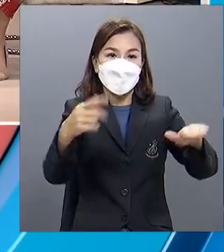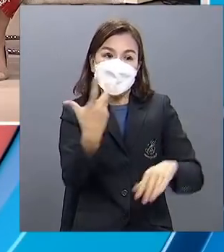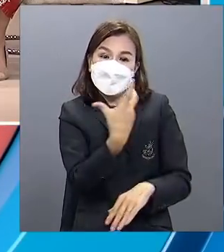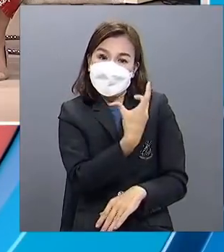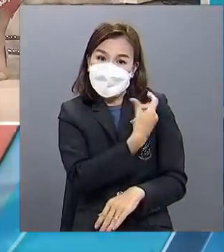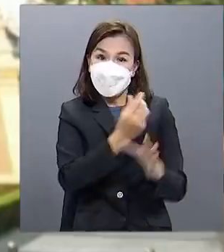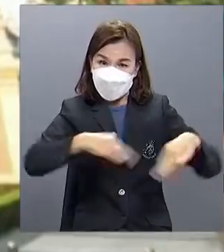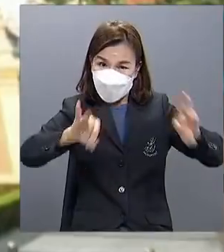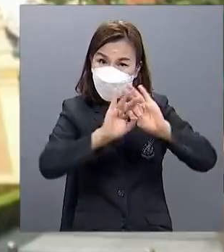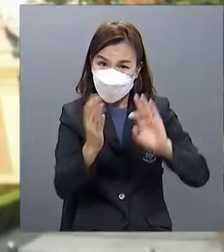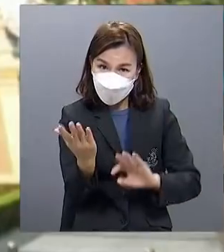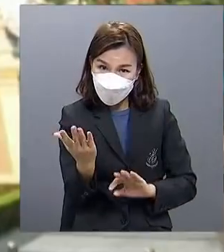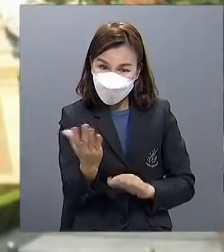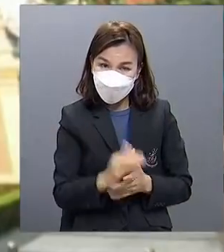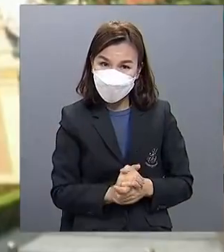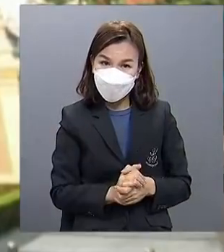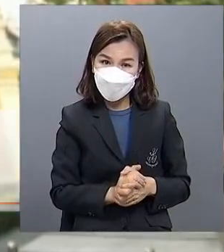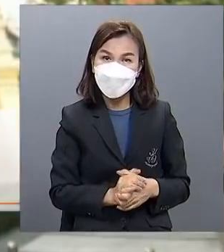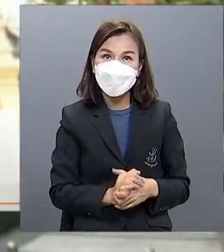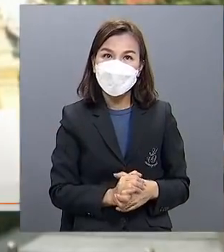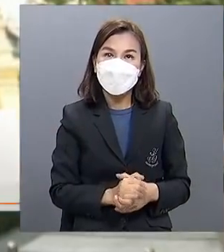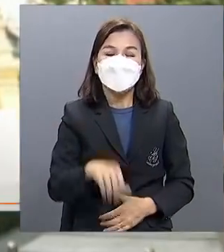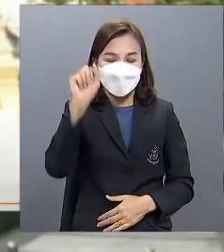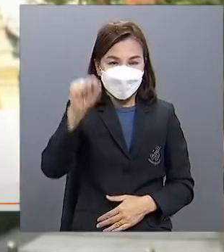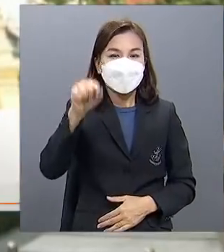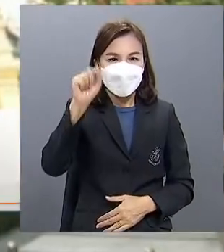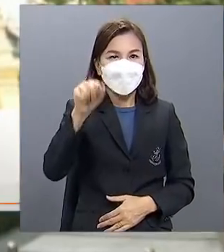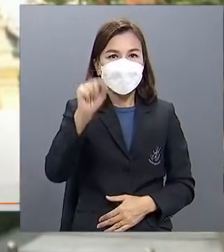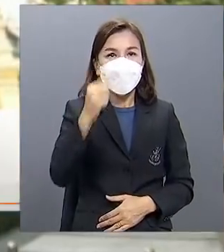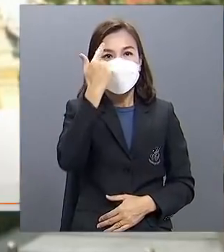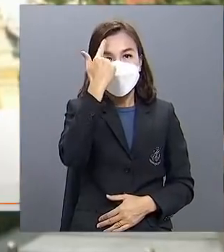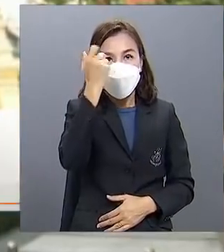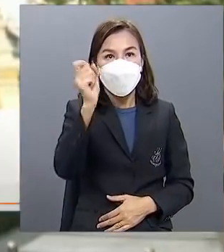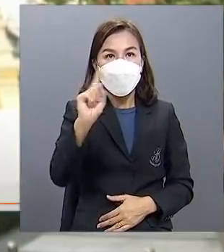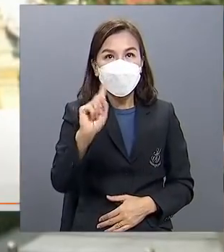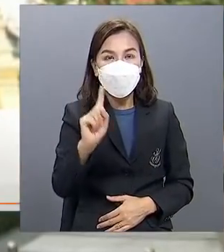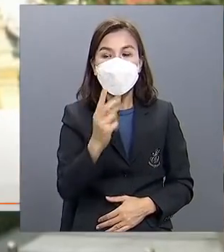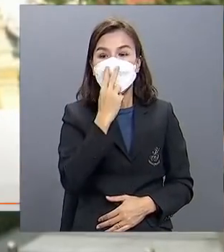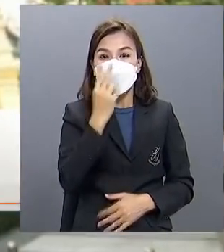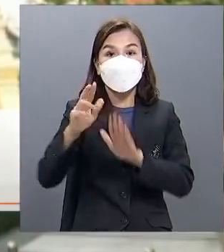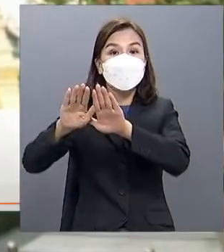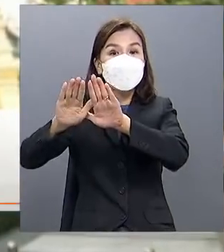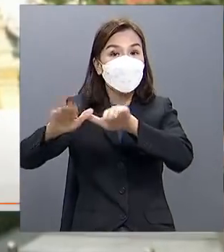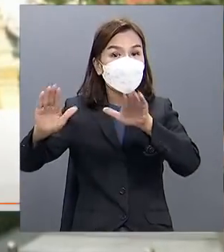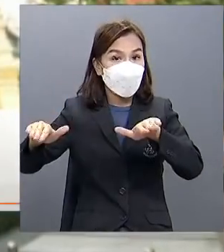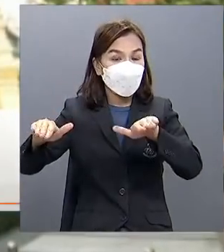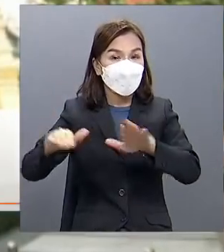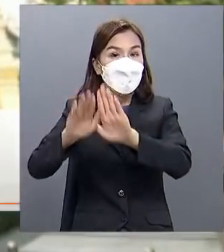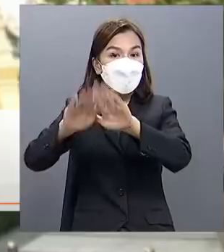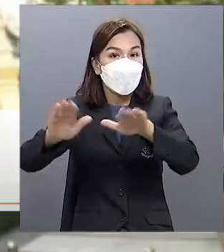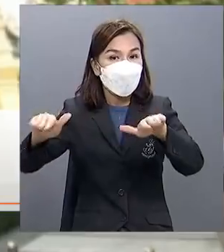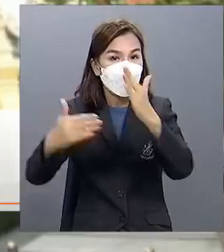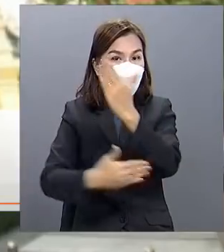ครับและแน่นอนครับเพราะว่าวันนี้เราจะเห็นว่าเด็กเองเนี่ยเด็กน้อยเนี่ยก็มีโอกาสที่